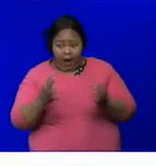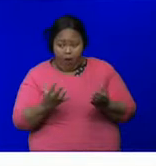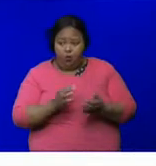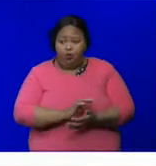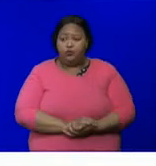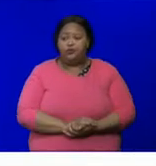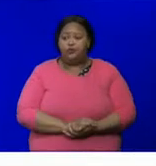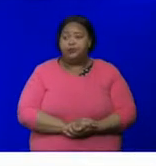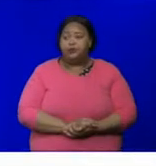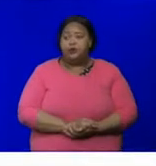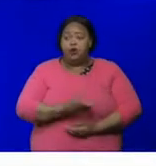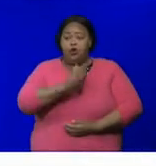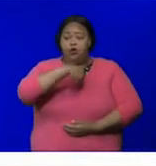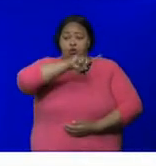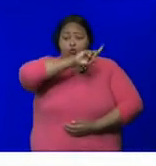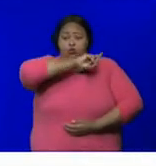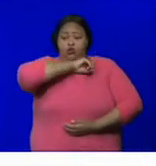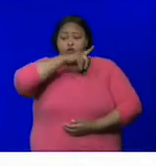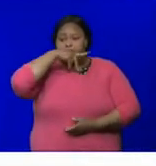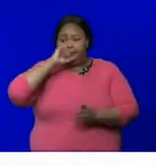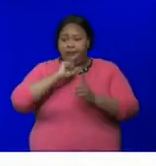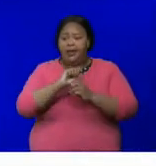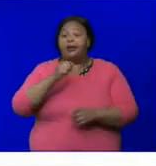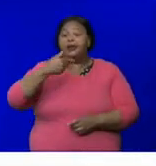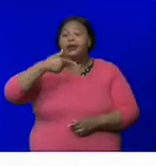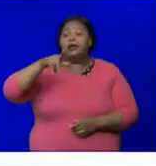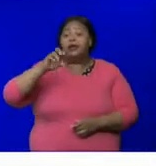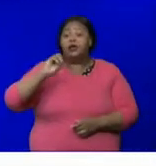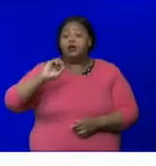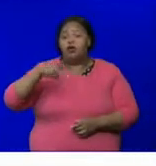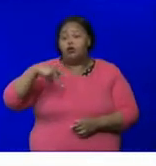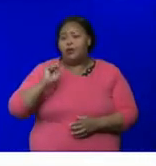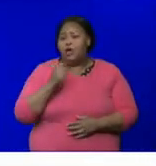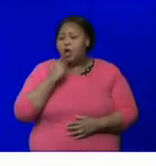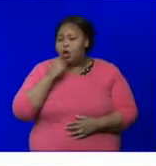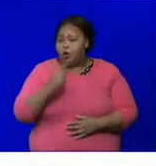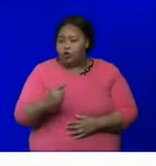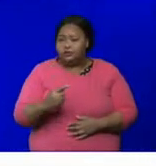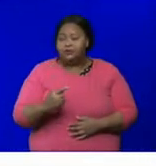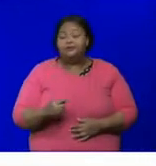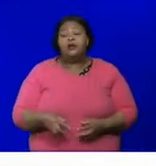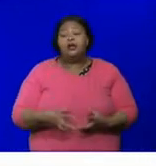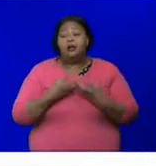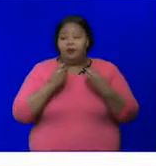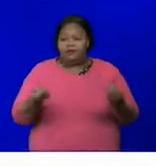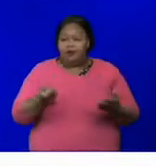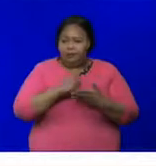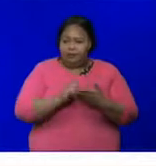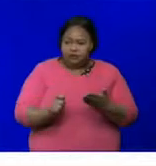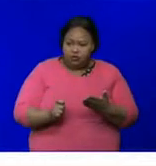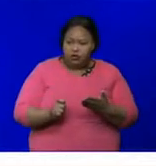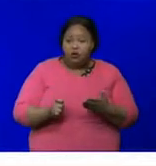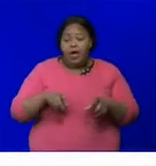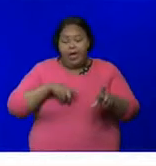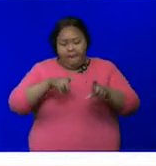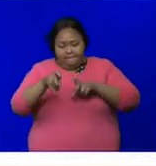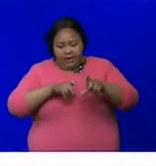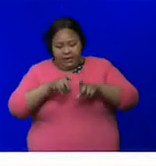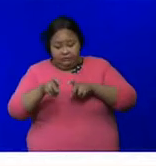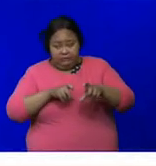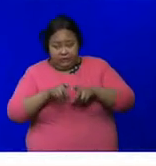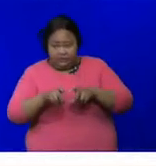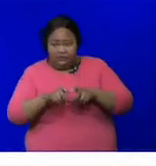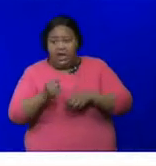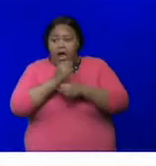kulandzela kuthi bafundzi babhalela uhlolo lolukhona kubonakalisa emakhono i-aptitude test.